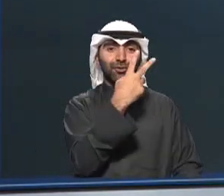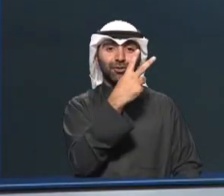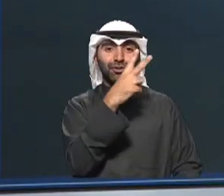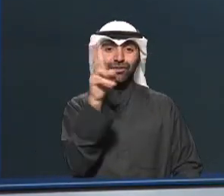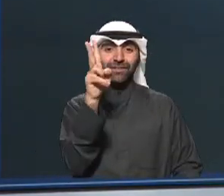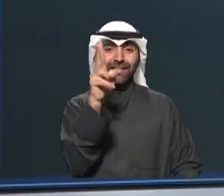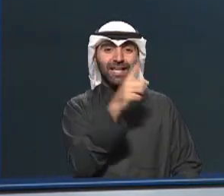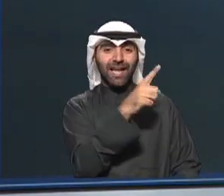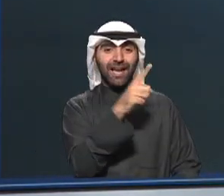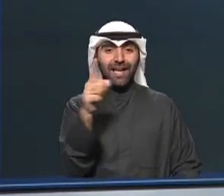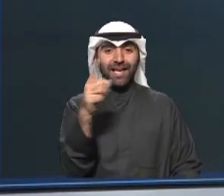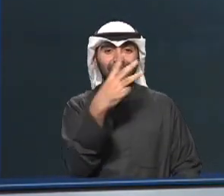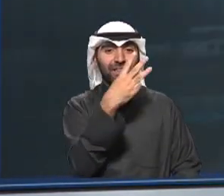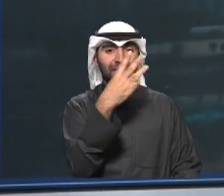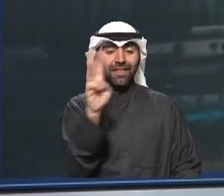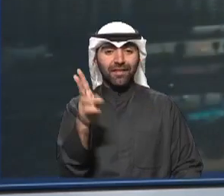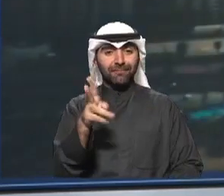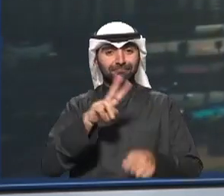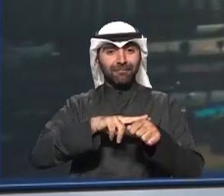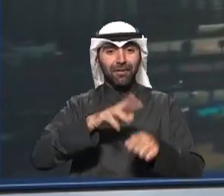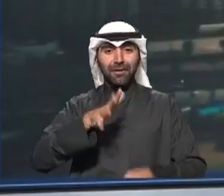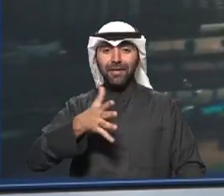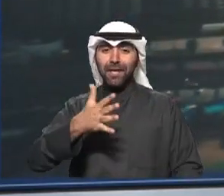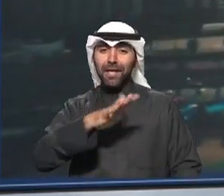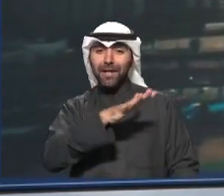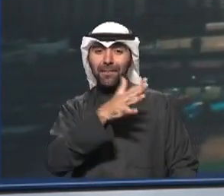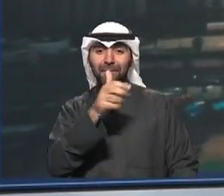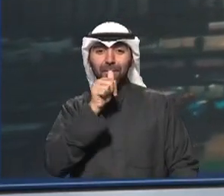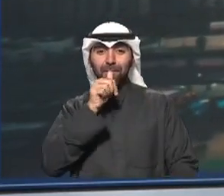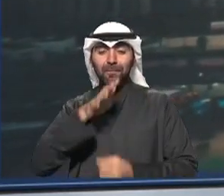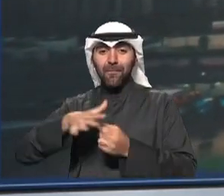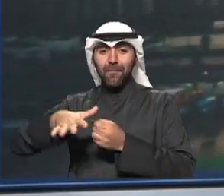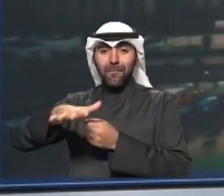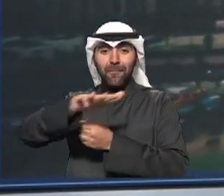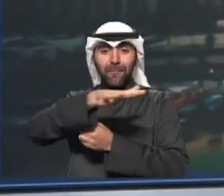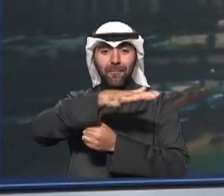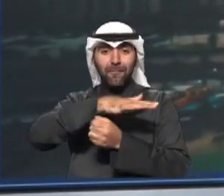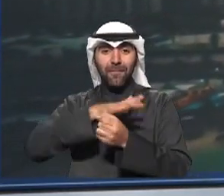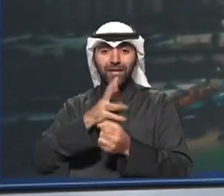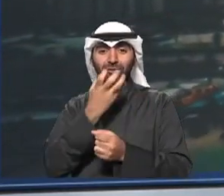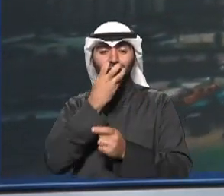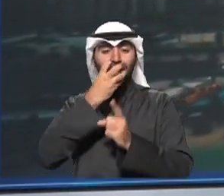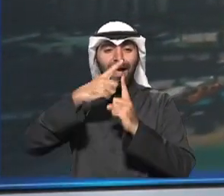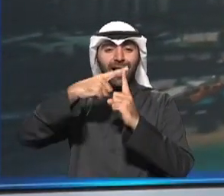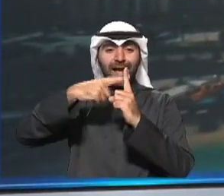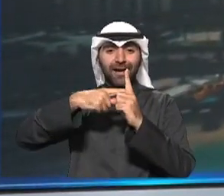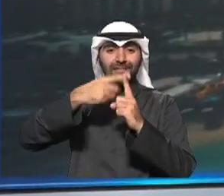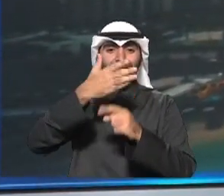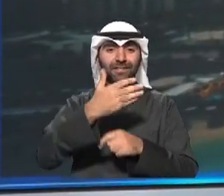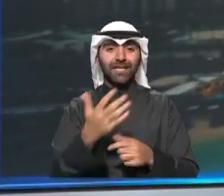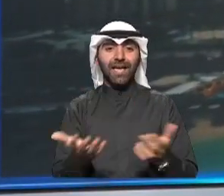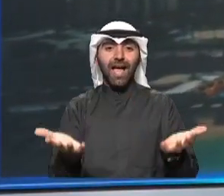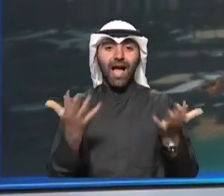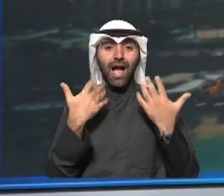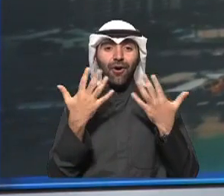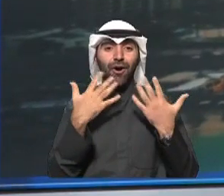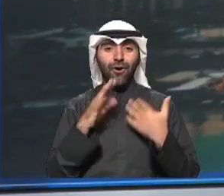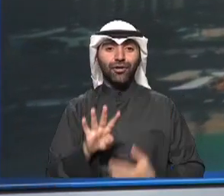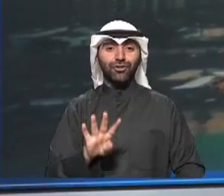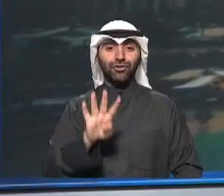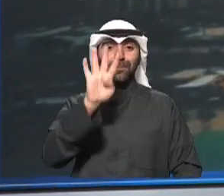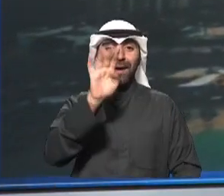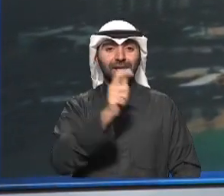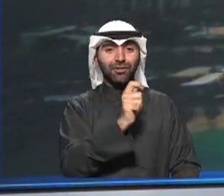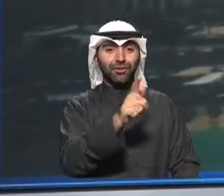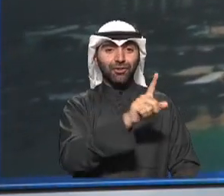عن هذه المعدلات على بعض المناطق الساحلية وداخل البحر. هواء شمالي غربي خفيف إلى معتدل السرعة 6 إلى 28 كيلومتر